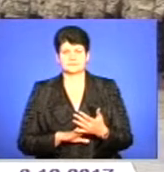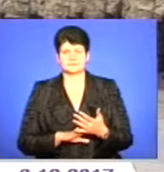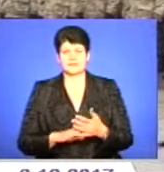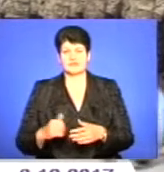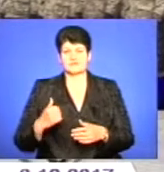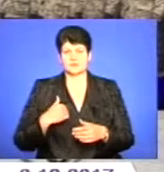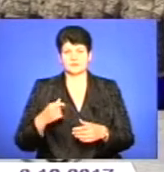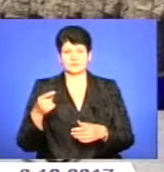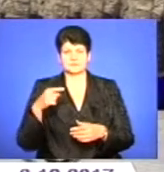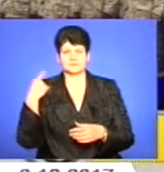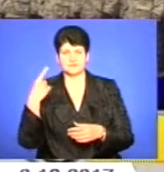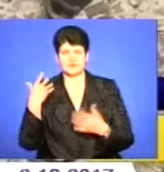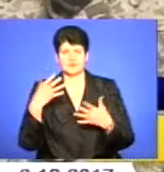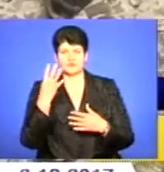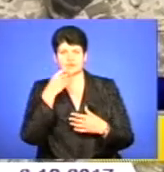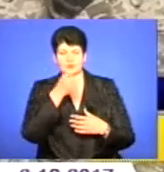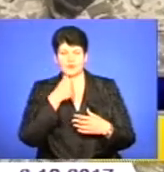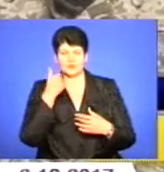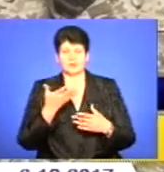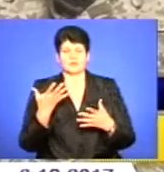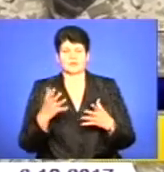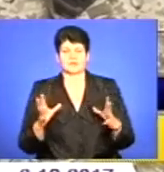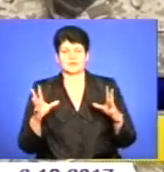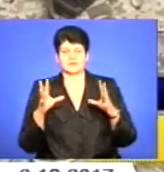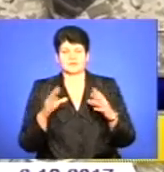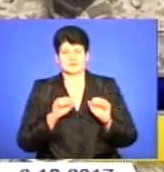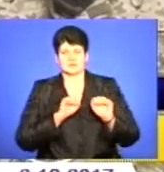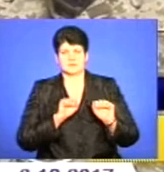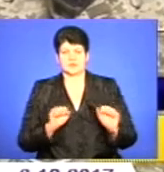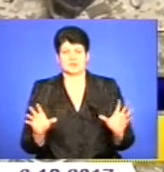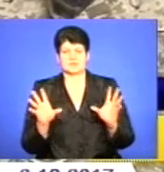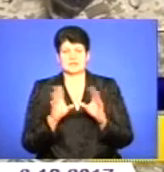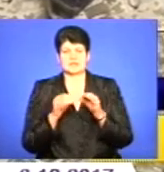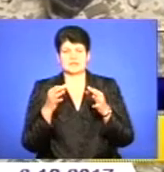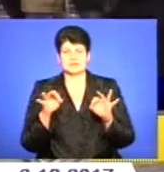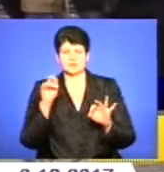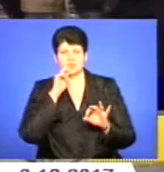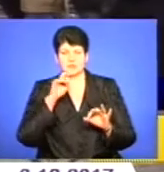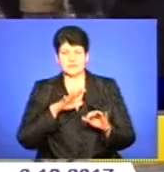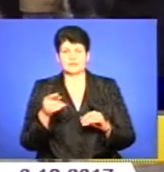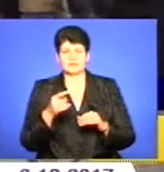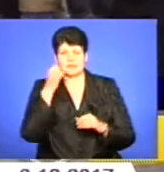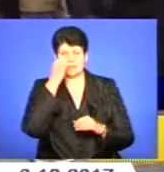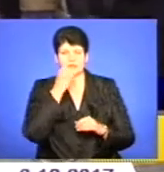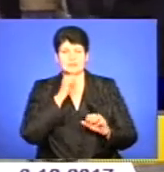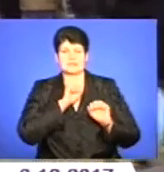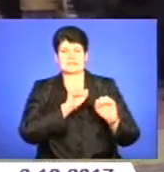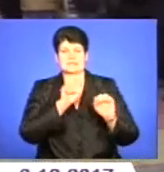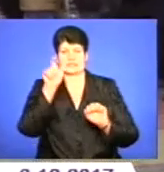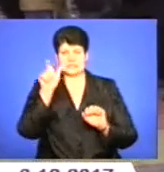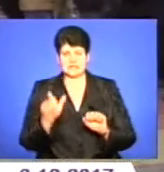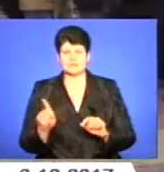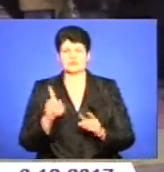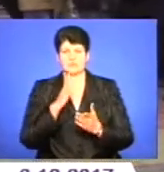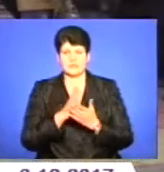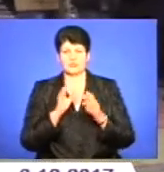Військові Тернопільщини уже 4 роки поспіль відстоюють цілісність і незалежність України на Сході. Тернополяни дякували захисникам за те, що мають